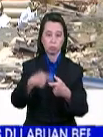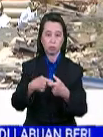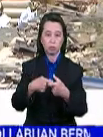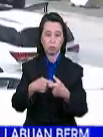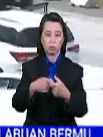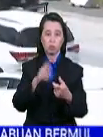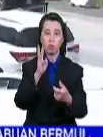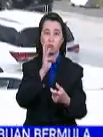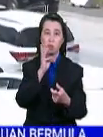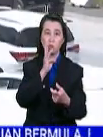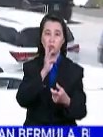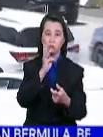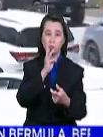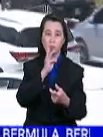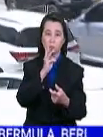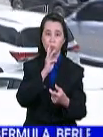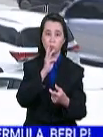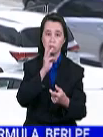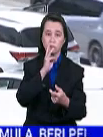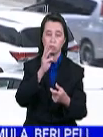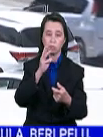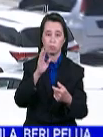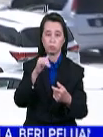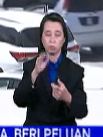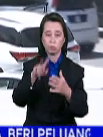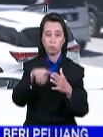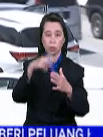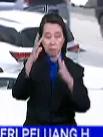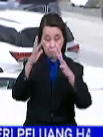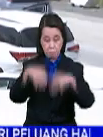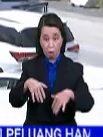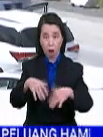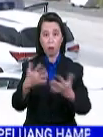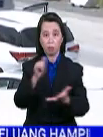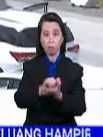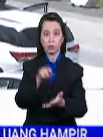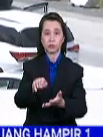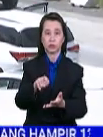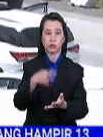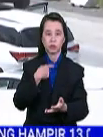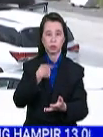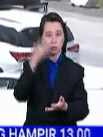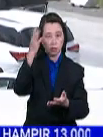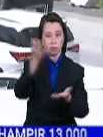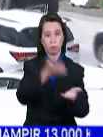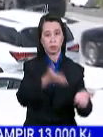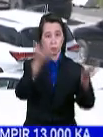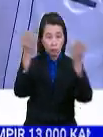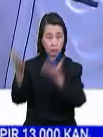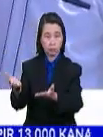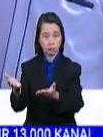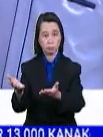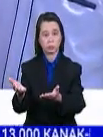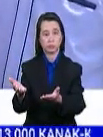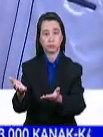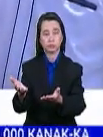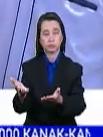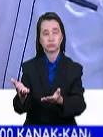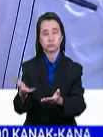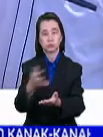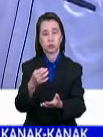wajibkan yang yang jatuh yang jatuh showing tuh Kau tidak